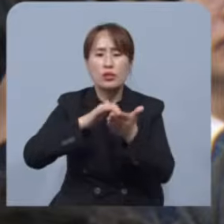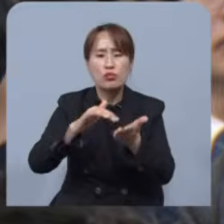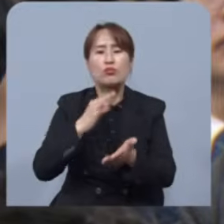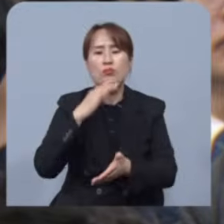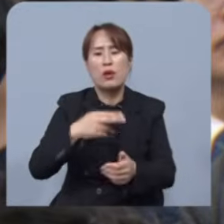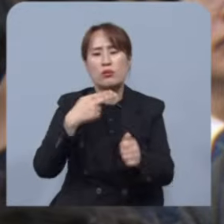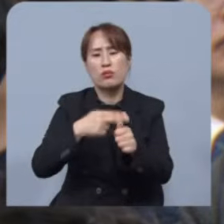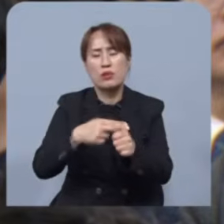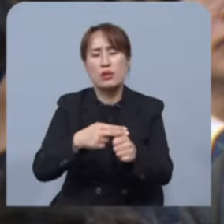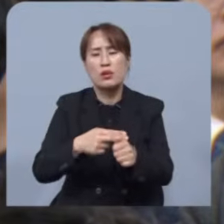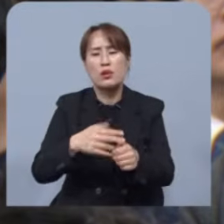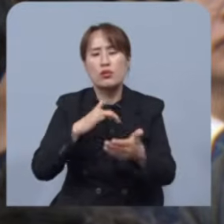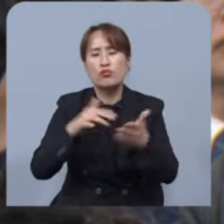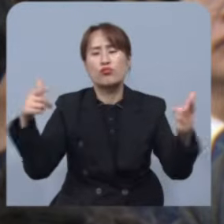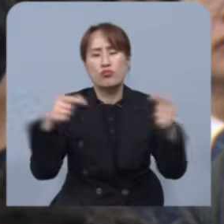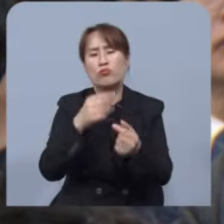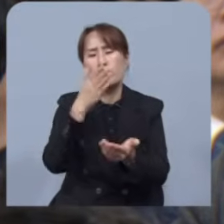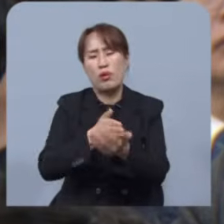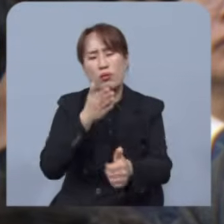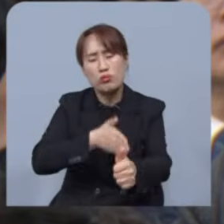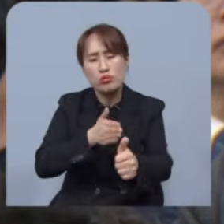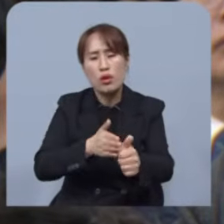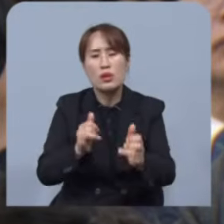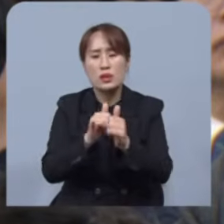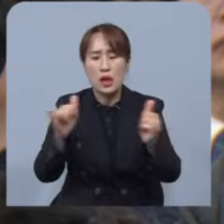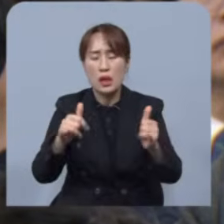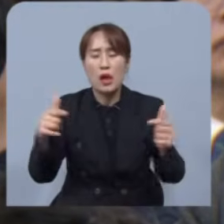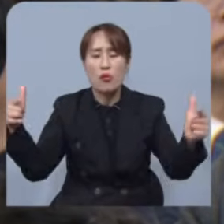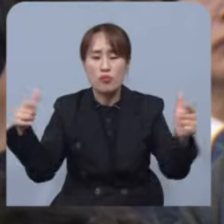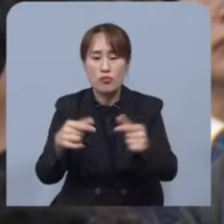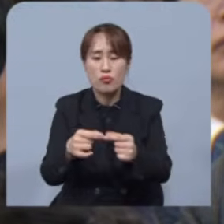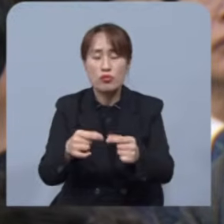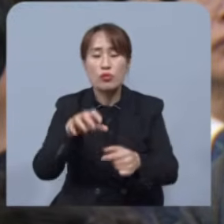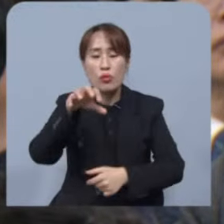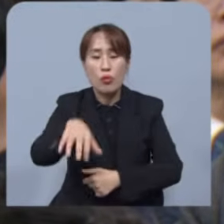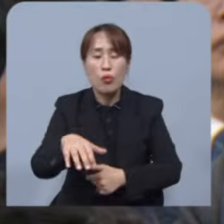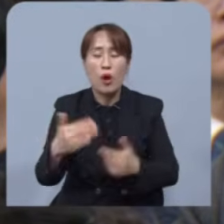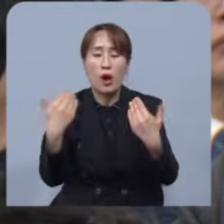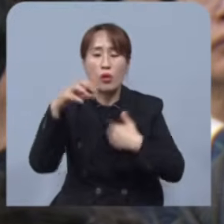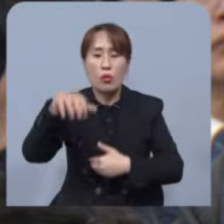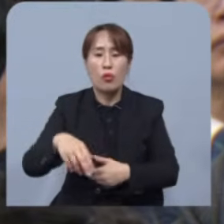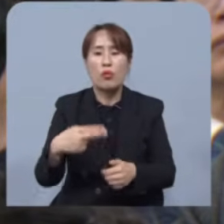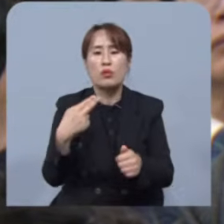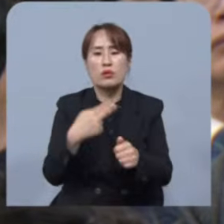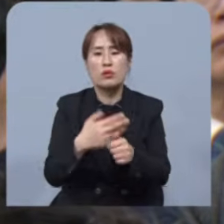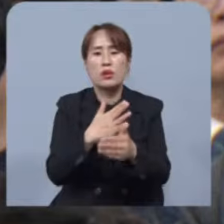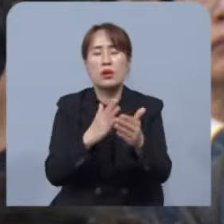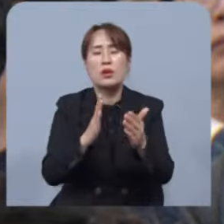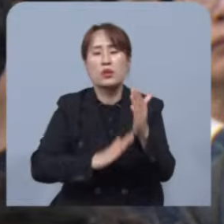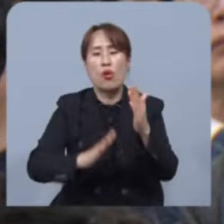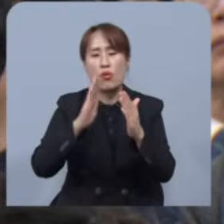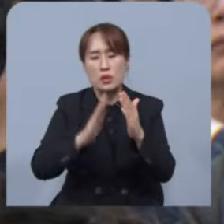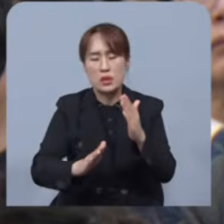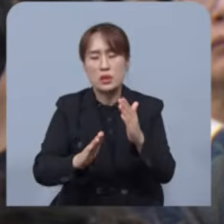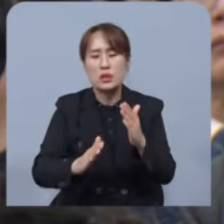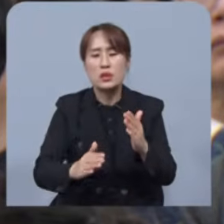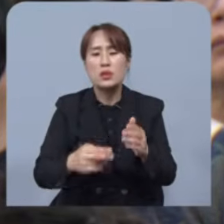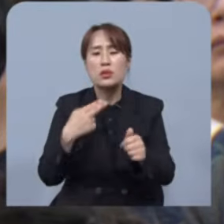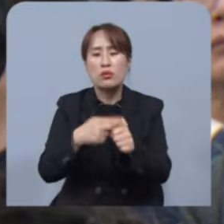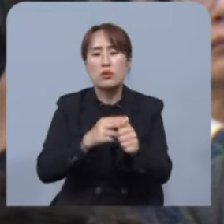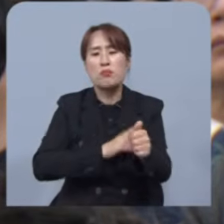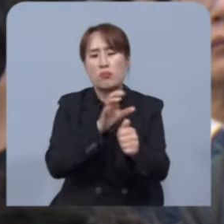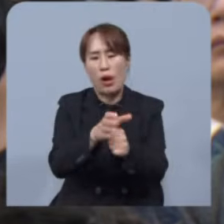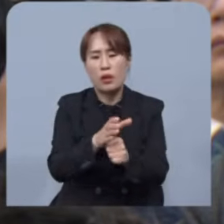수만으로 교원을 줄이는 정책이 아니라 인구 소멸 위기 지역의 학교에서 최소한의 교원을 지켜주는 별도의 교육 정책을 마련해